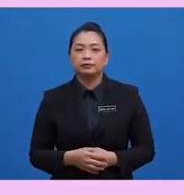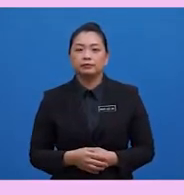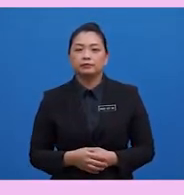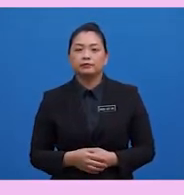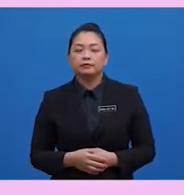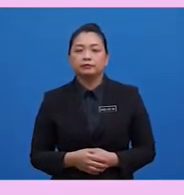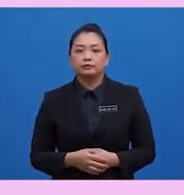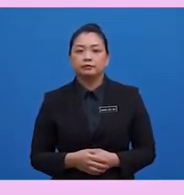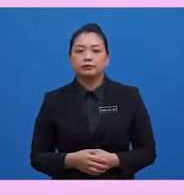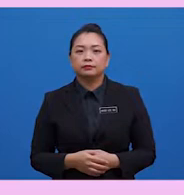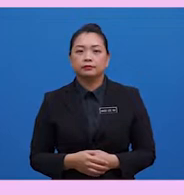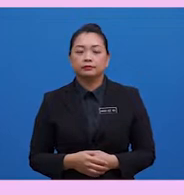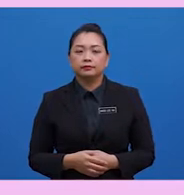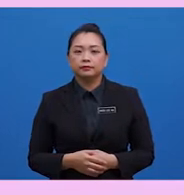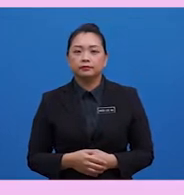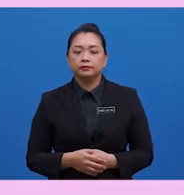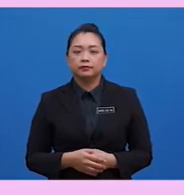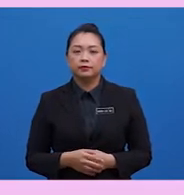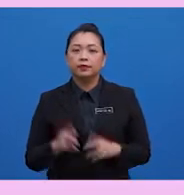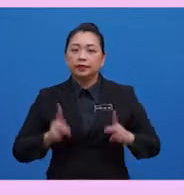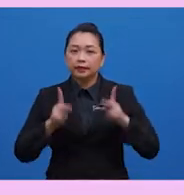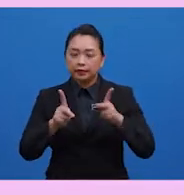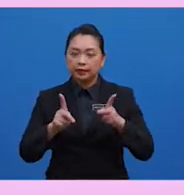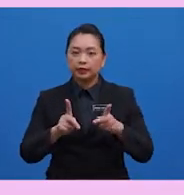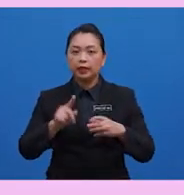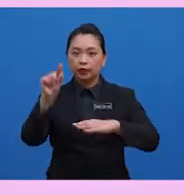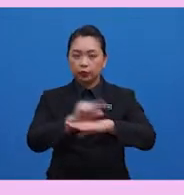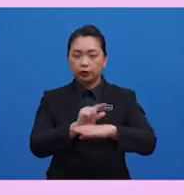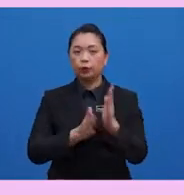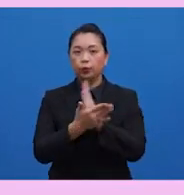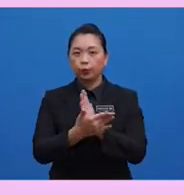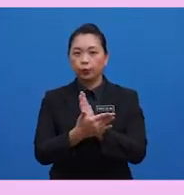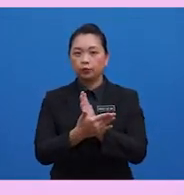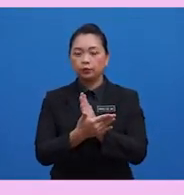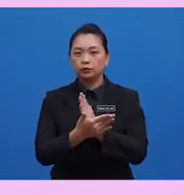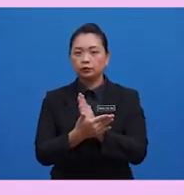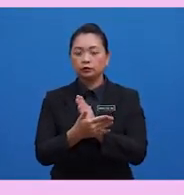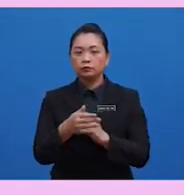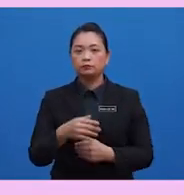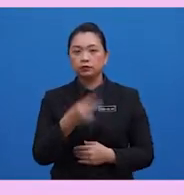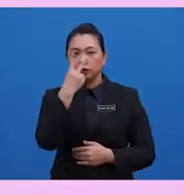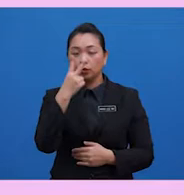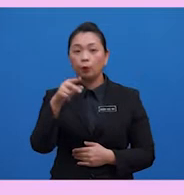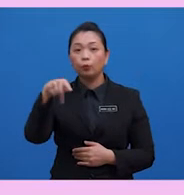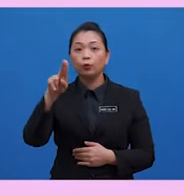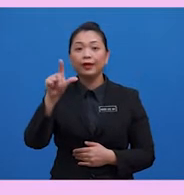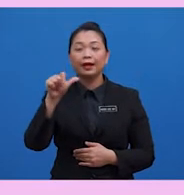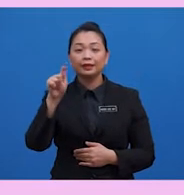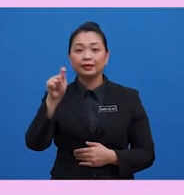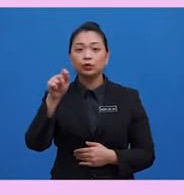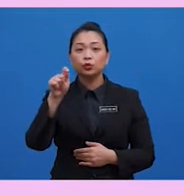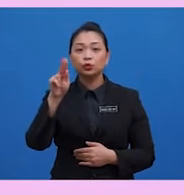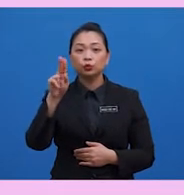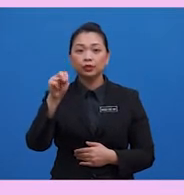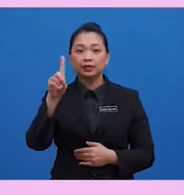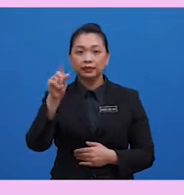Ya, tepat sekali pelajar. Kaedah penangkapan yang digunakan oleh nelayan ialah pukat tunda. Melalui kegiatan